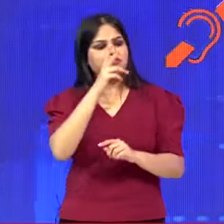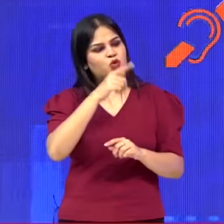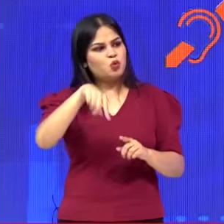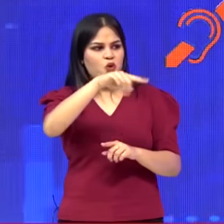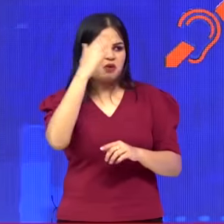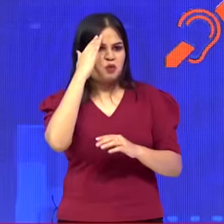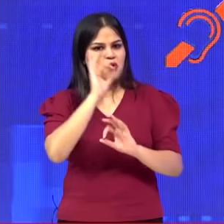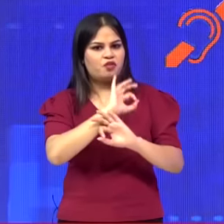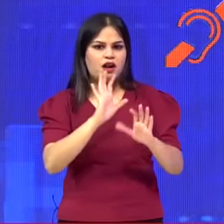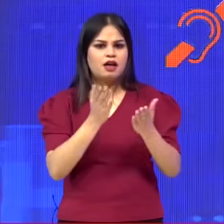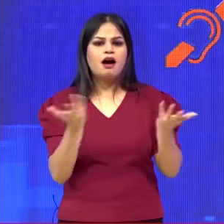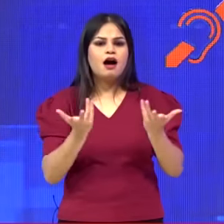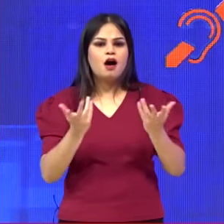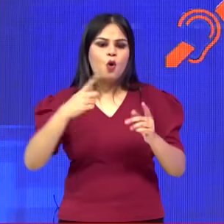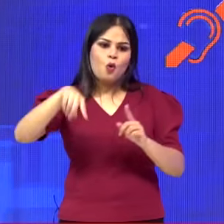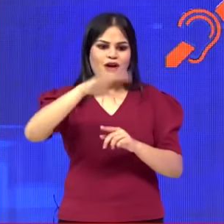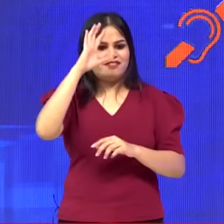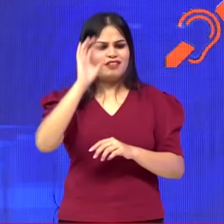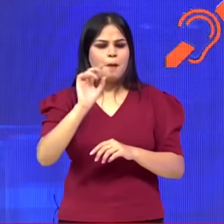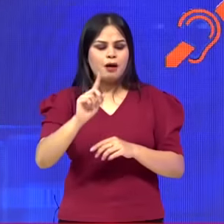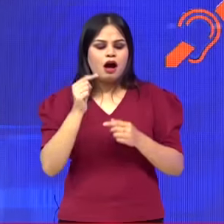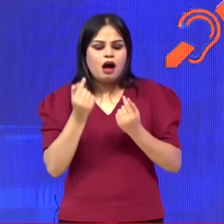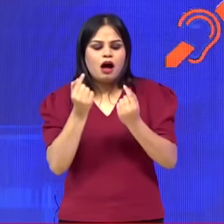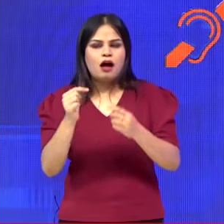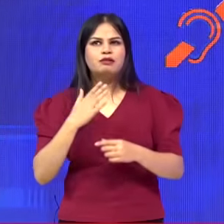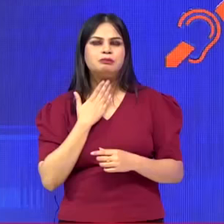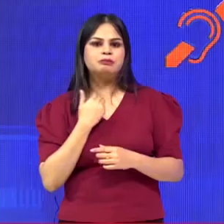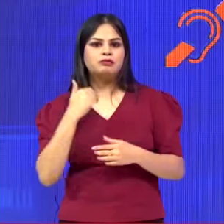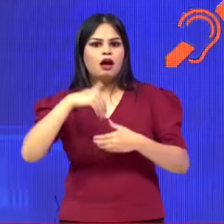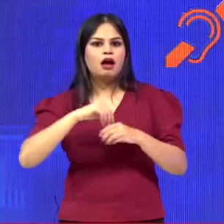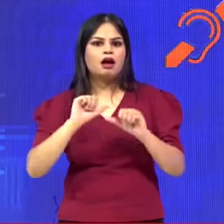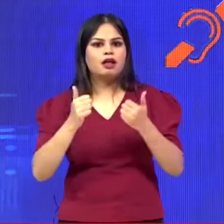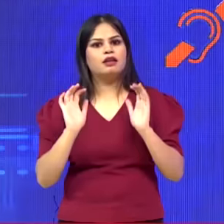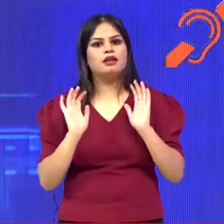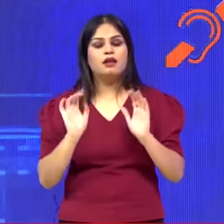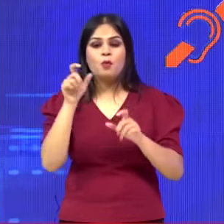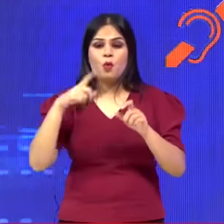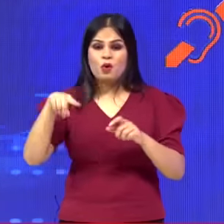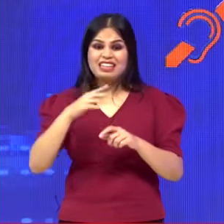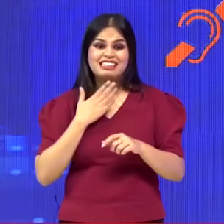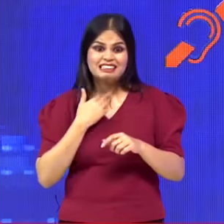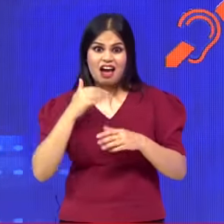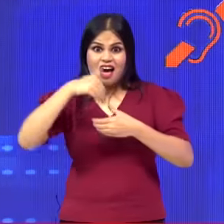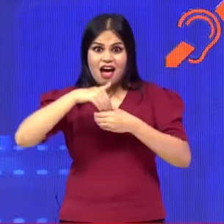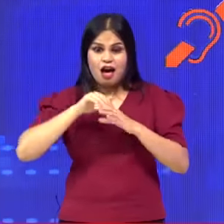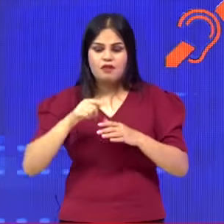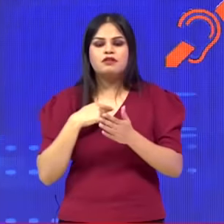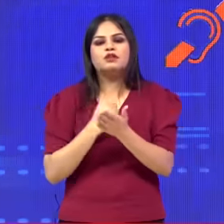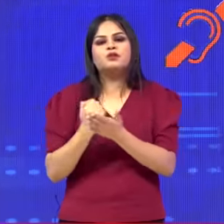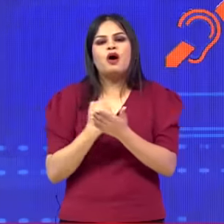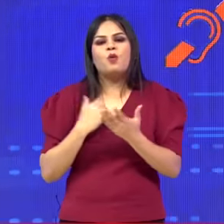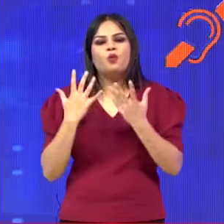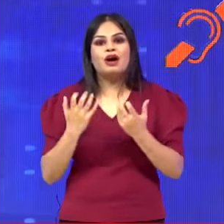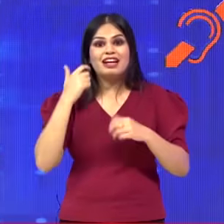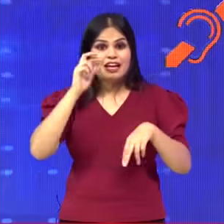सर, लेकिन कभी कभी इनकी नियत ख़राब हो जाती है, तो वो कोशिश है कि हम